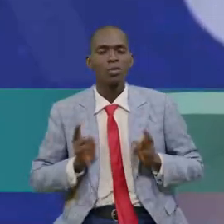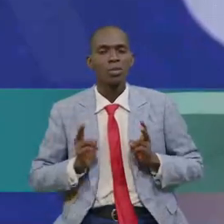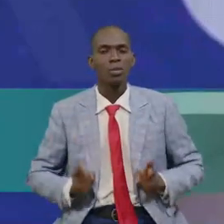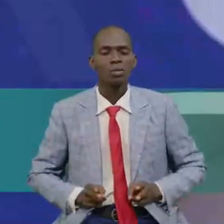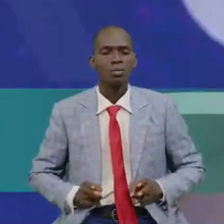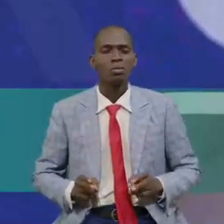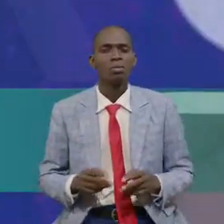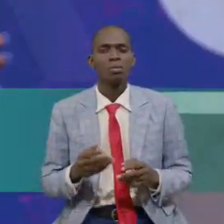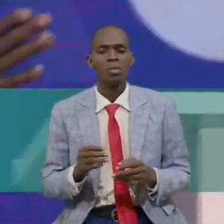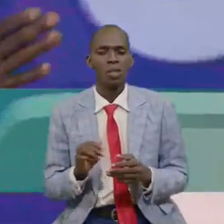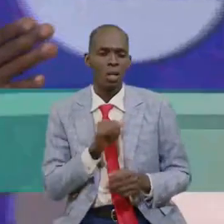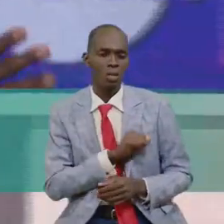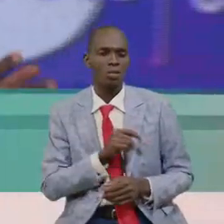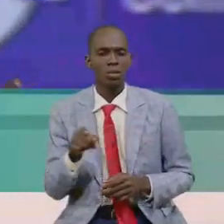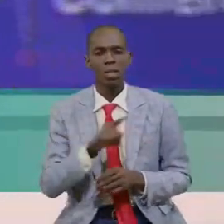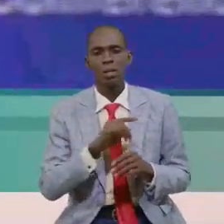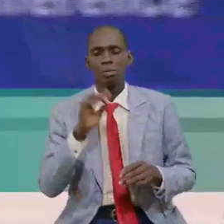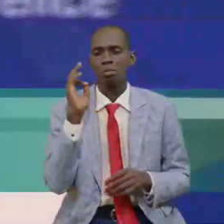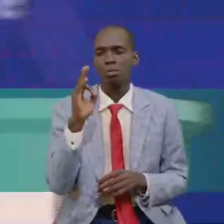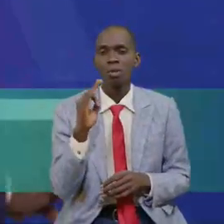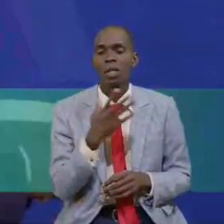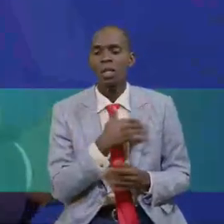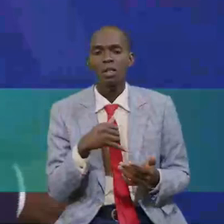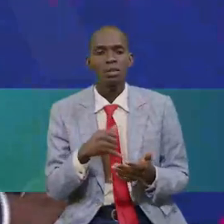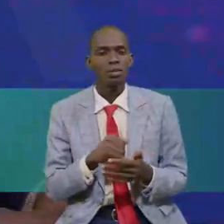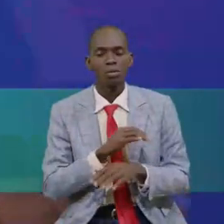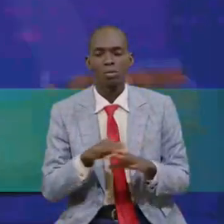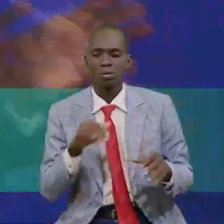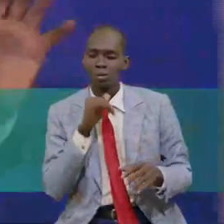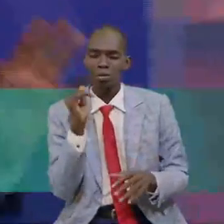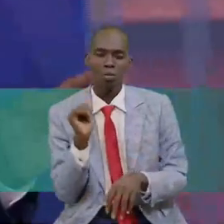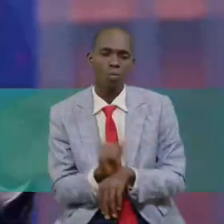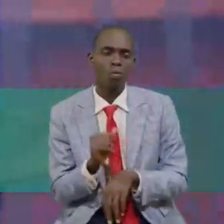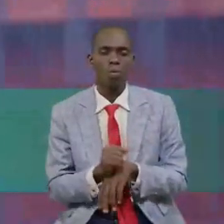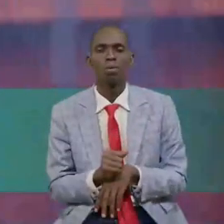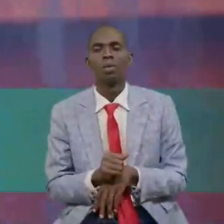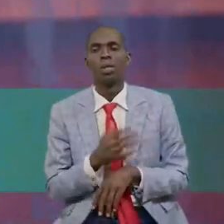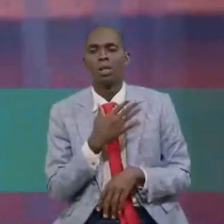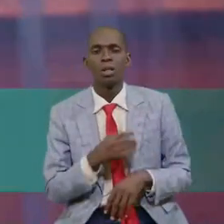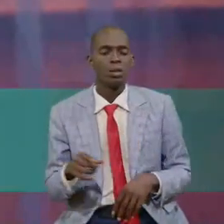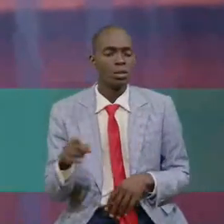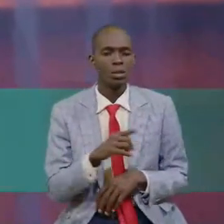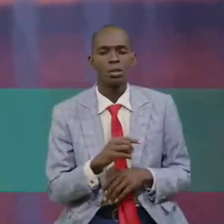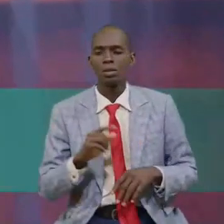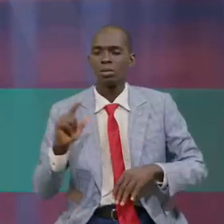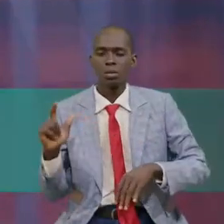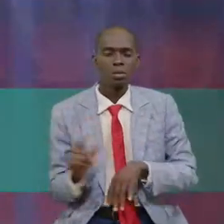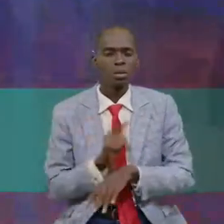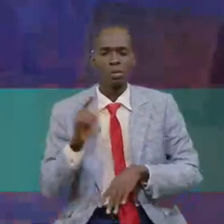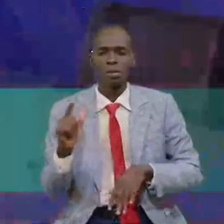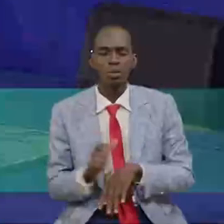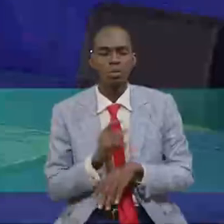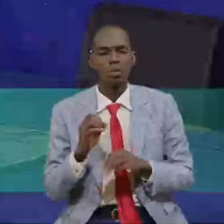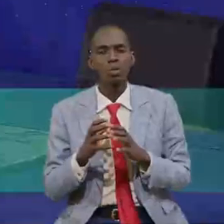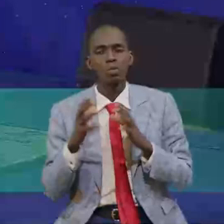l'attitude physique naturelle. Et ça ne marche pas. Ils travaillent tellement sans la